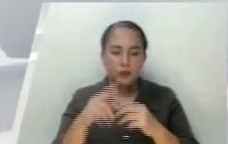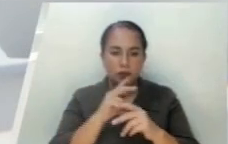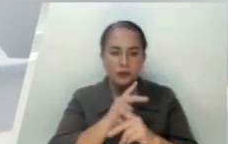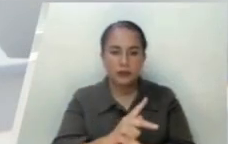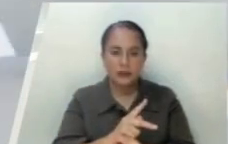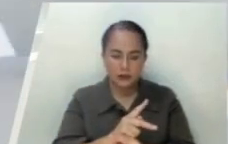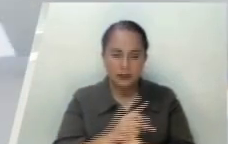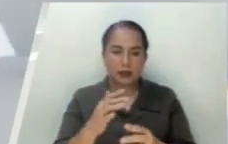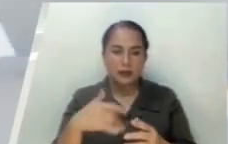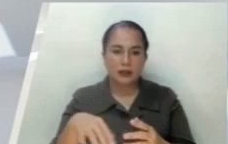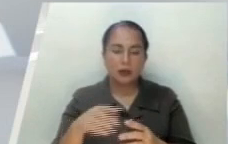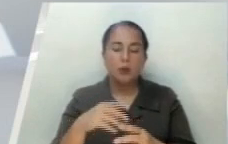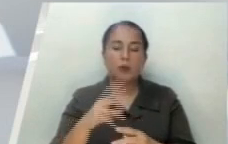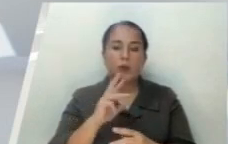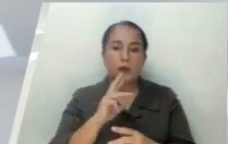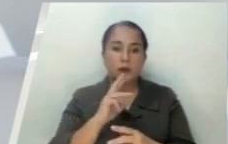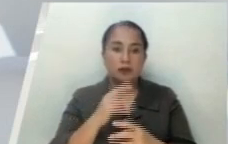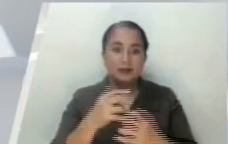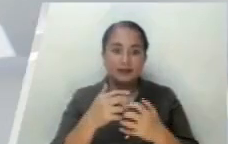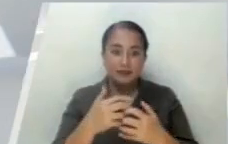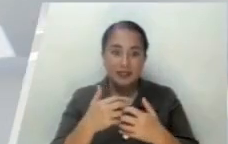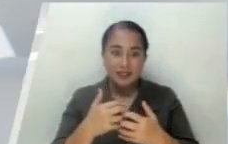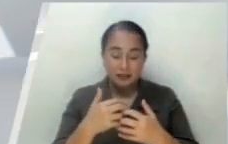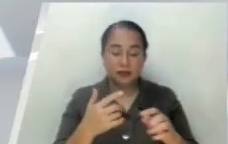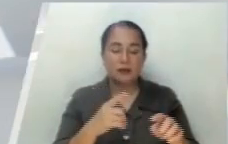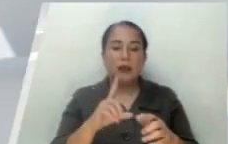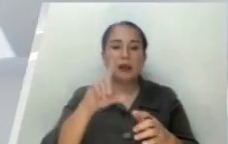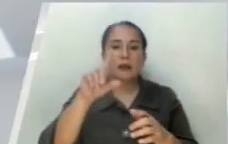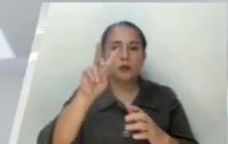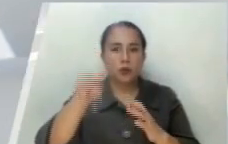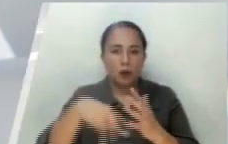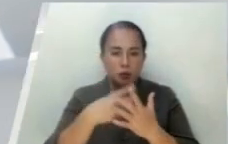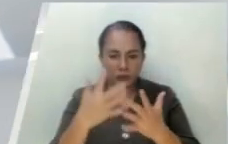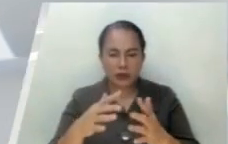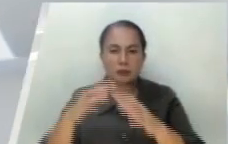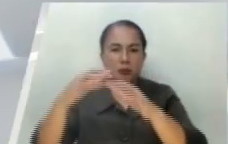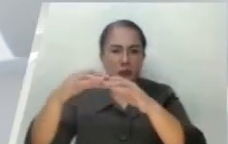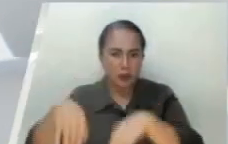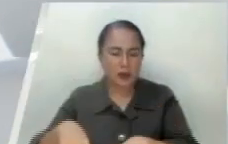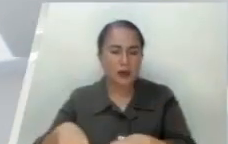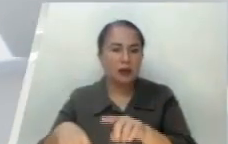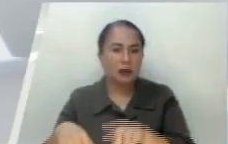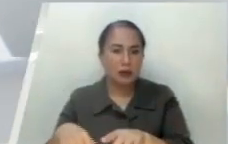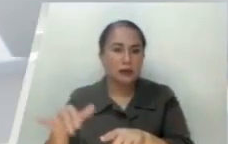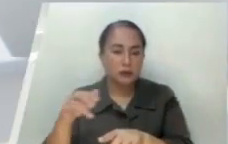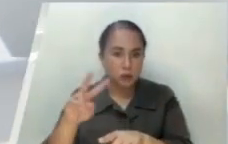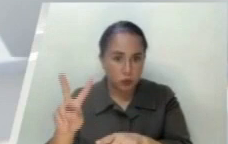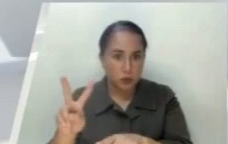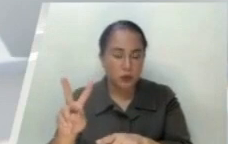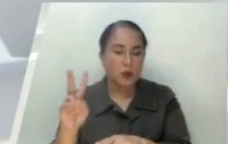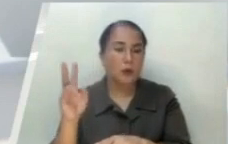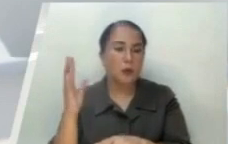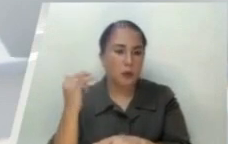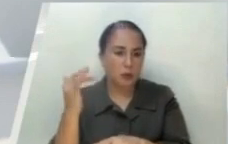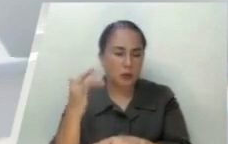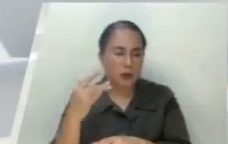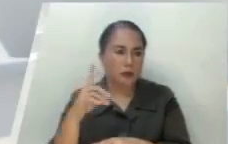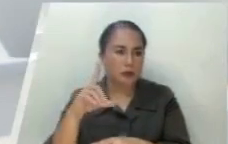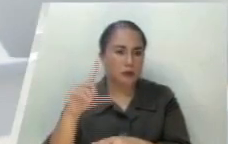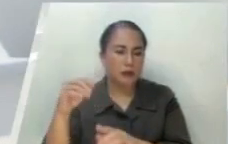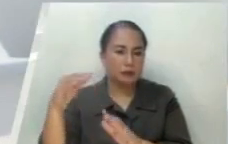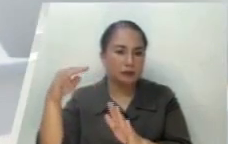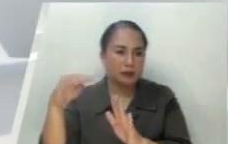water pump makalipas sa dalawang oras pumalya rin ang pedc unit 2 dahil naman daw sa biglang pagbaba ng